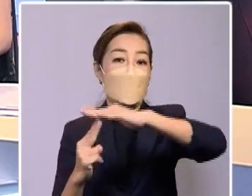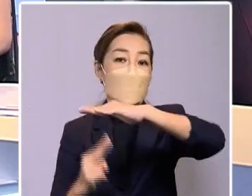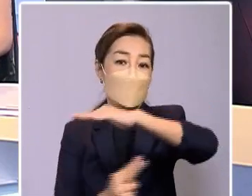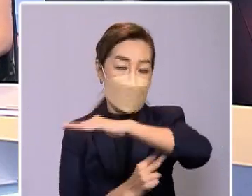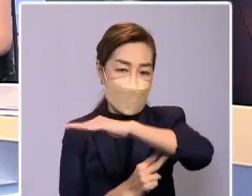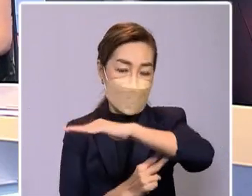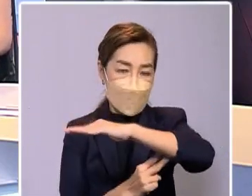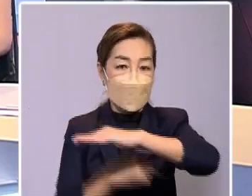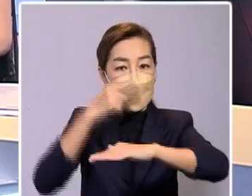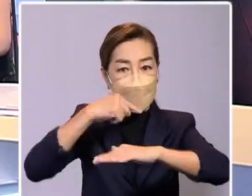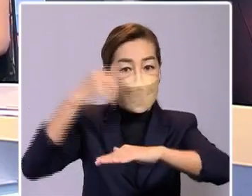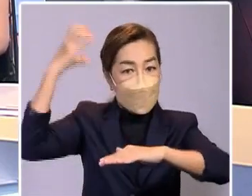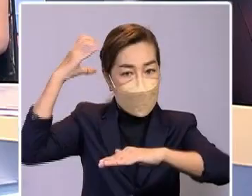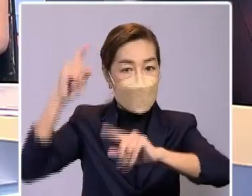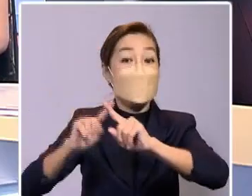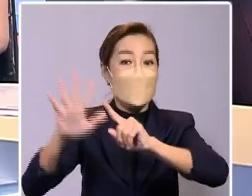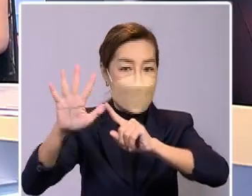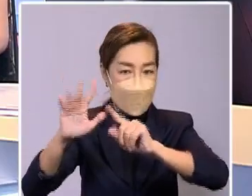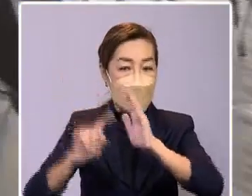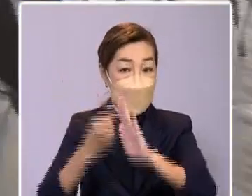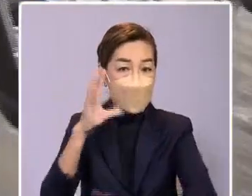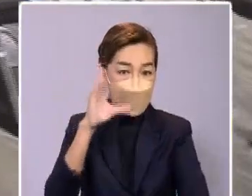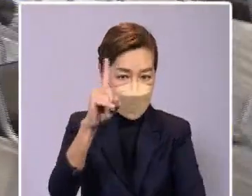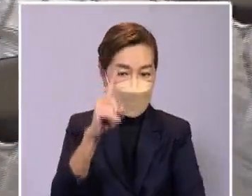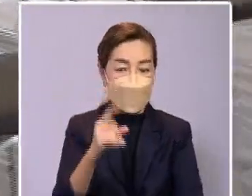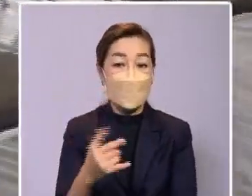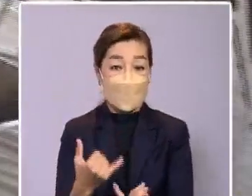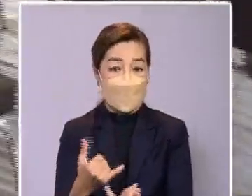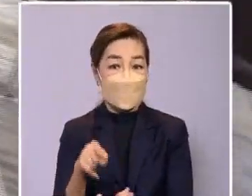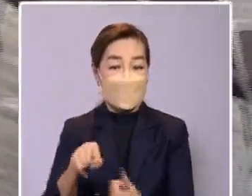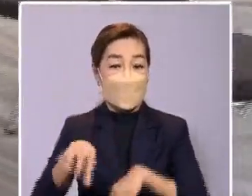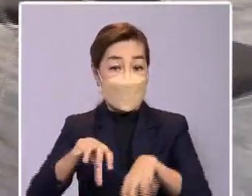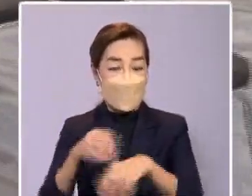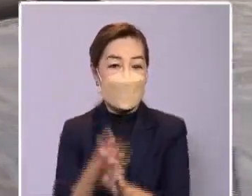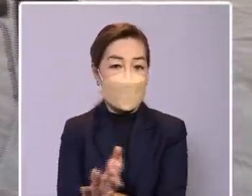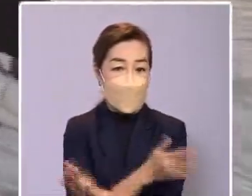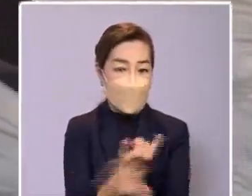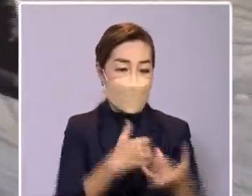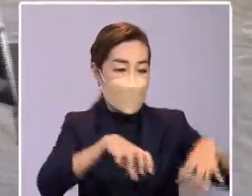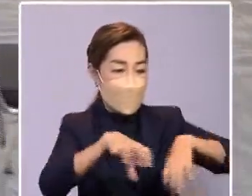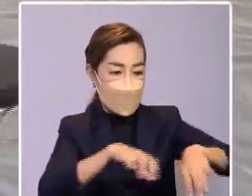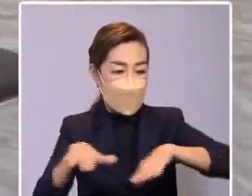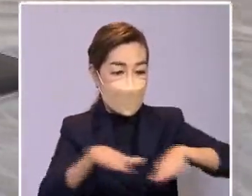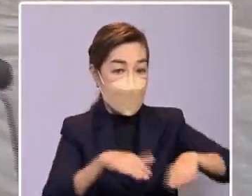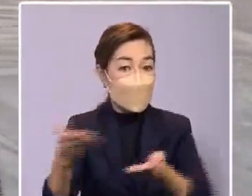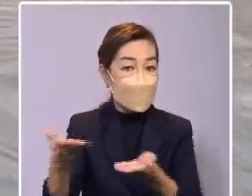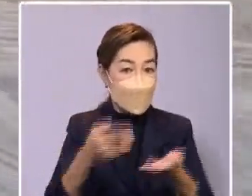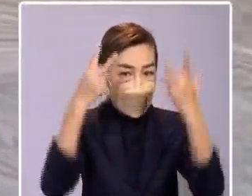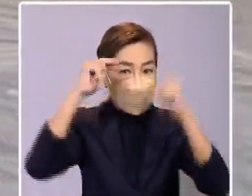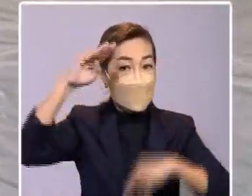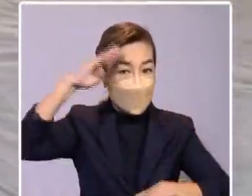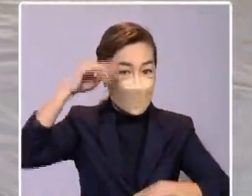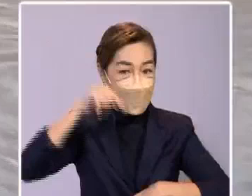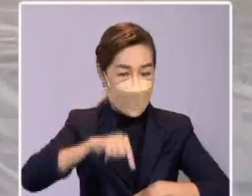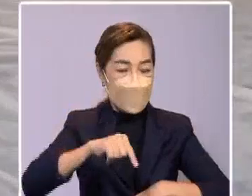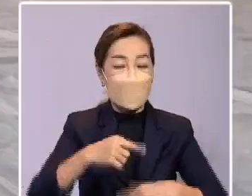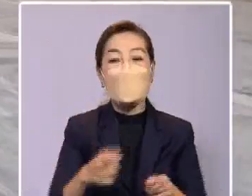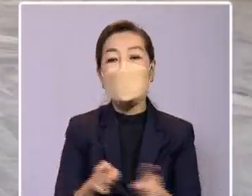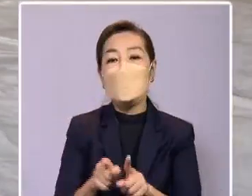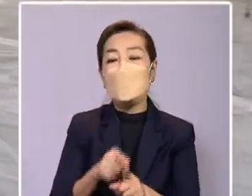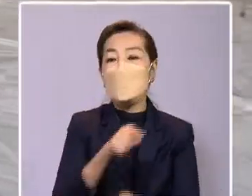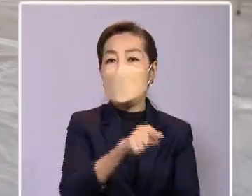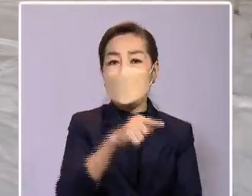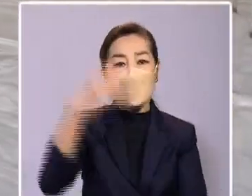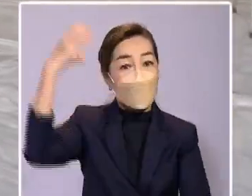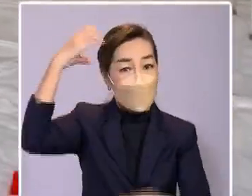พรุ่งนี้ด้วยนะคะไปดูบรรยากาศการเตรียมความพร้อมกันหน่อยต้อนรับพลเอกประยุทธ์จันทร์โอชานายกรัฐมนตรีและท่านดร.พันคำ